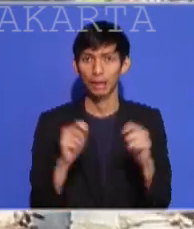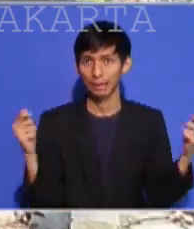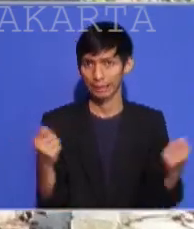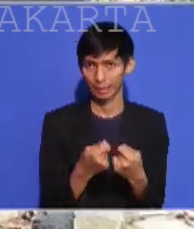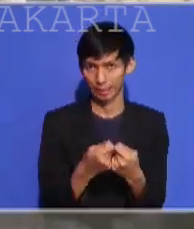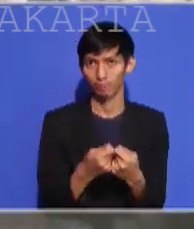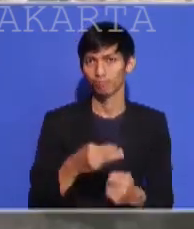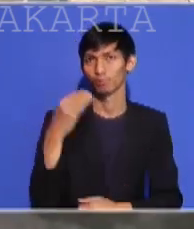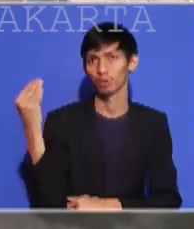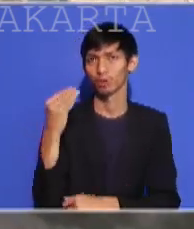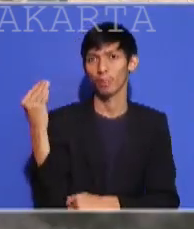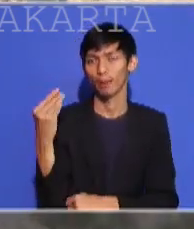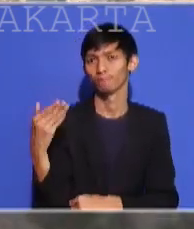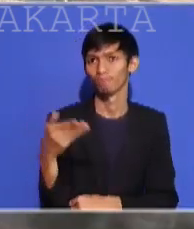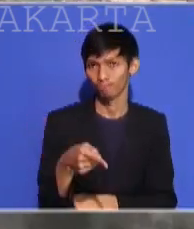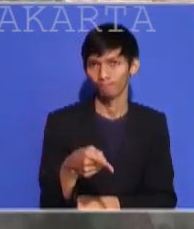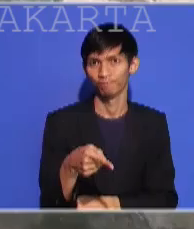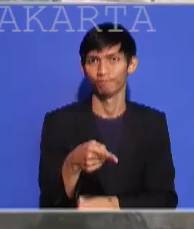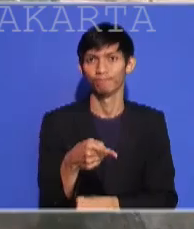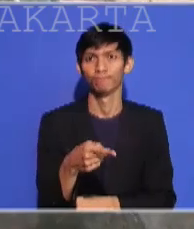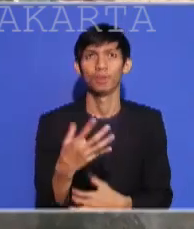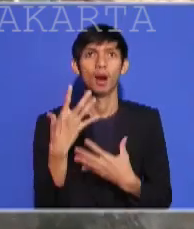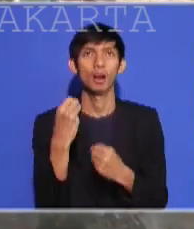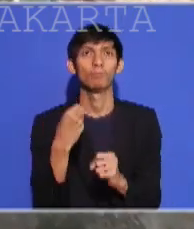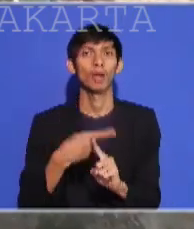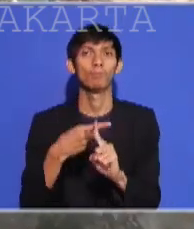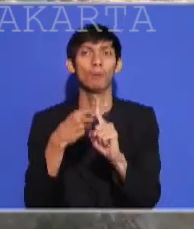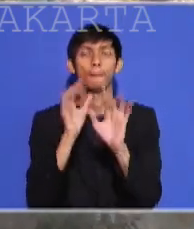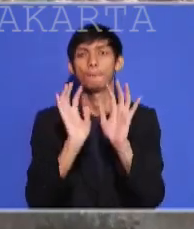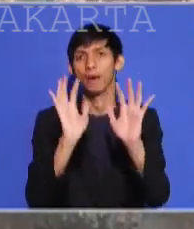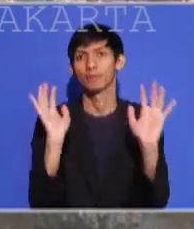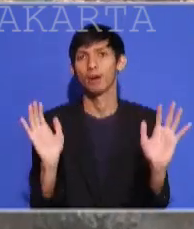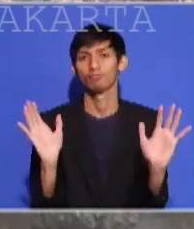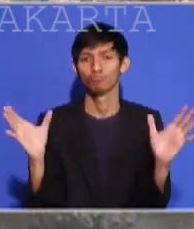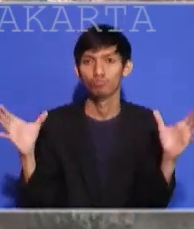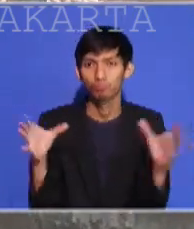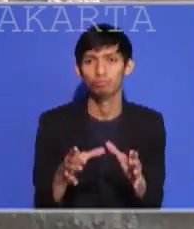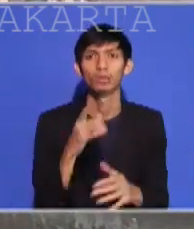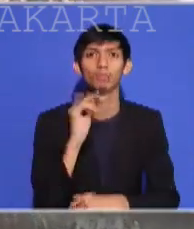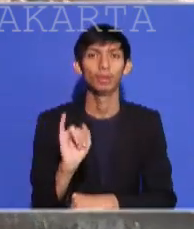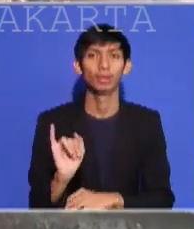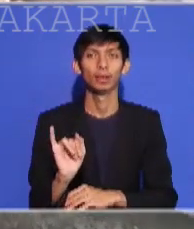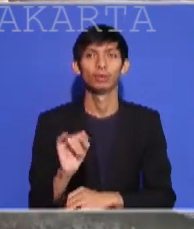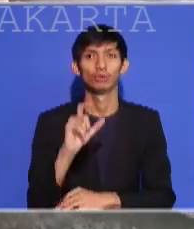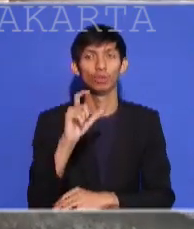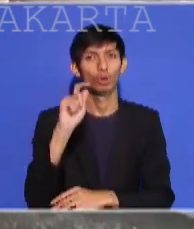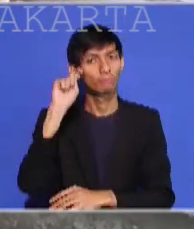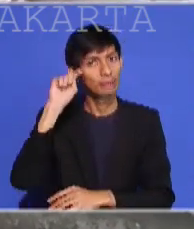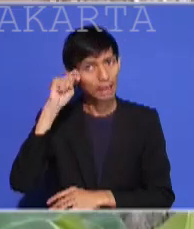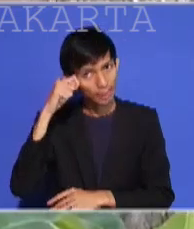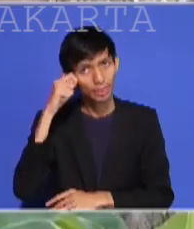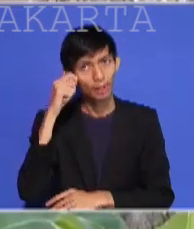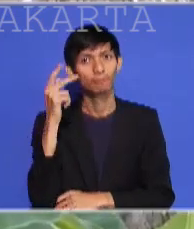wisatawan ingkang ngendangi papan menika tansaya kathah. Wisatawan ugi tansaya mangertosi kados pundi mirungganipun Wono Mangrove kangge